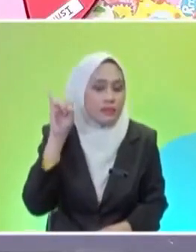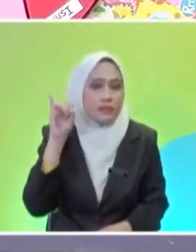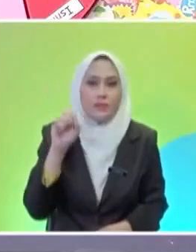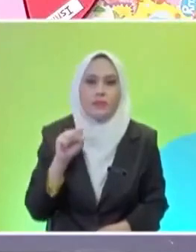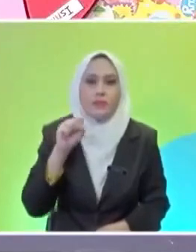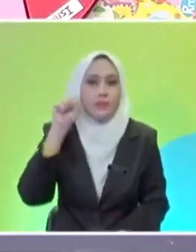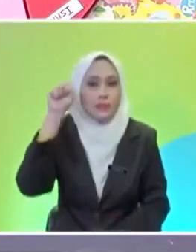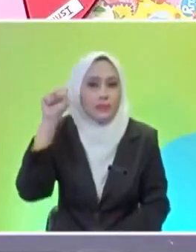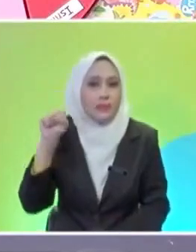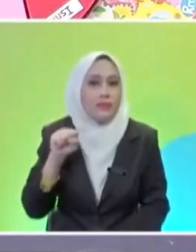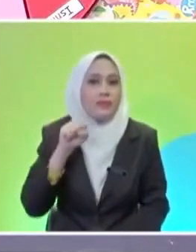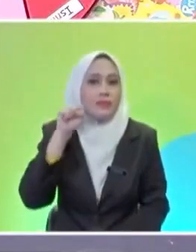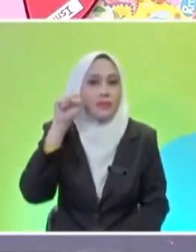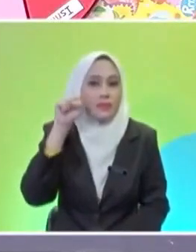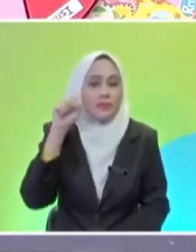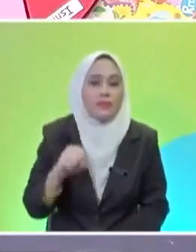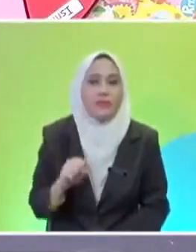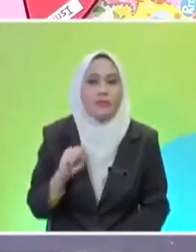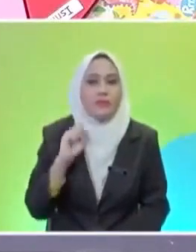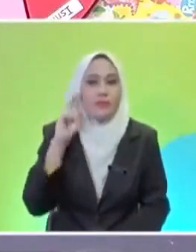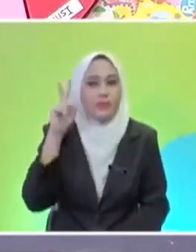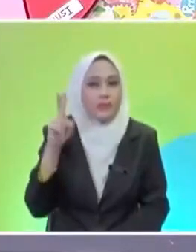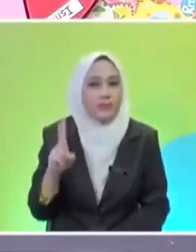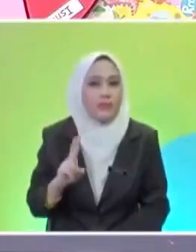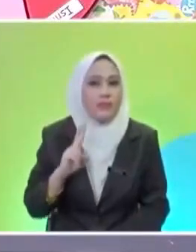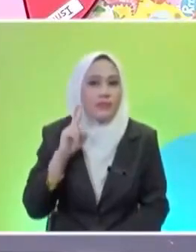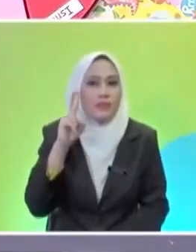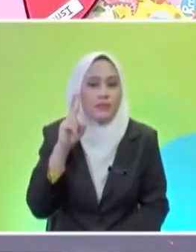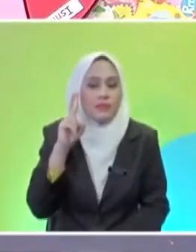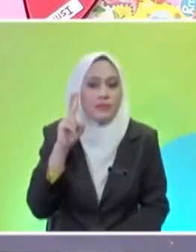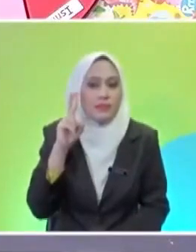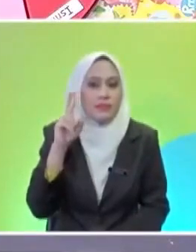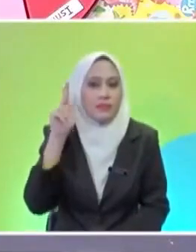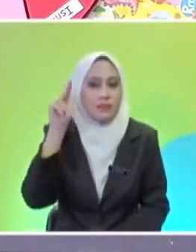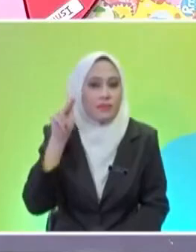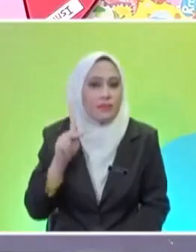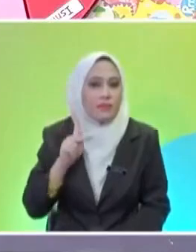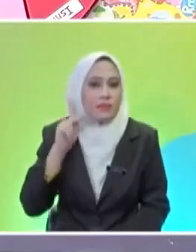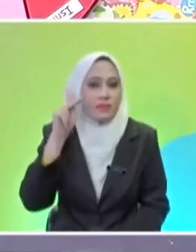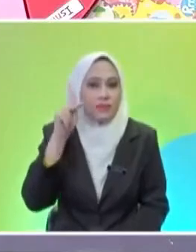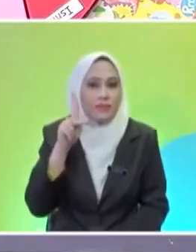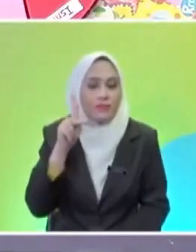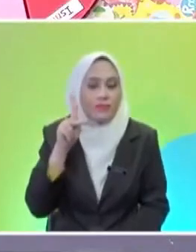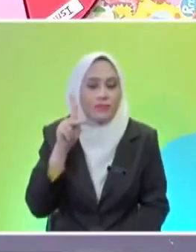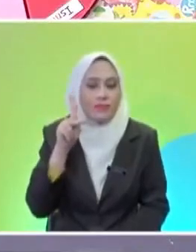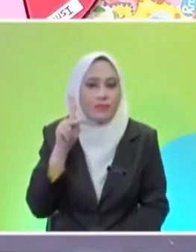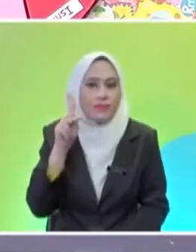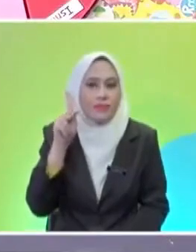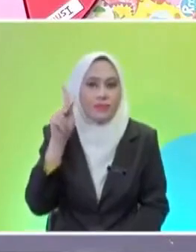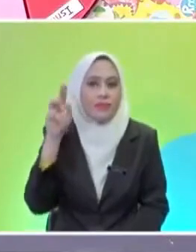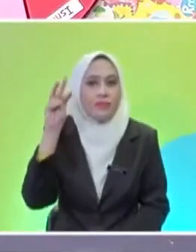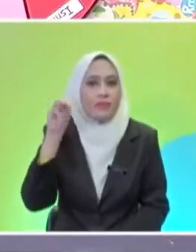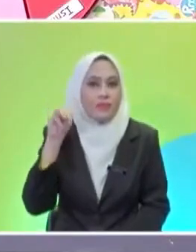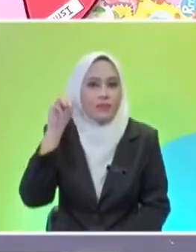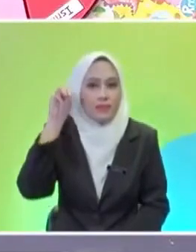Isnin. Selasa. Selasa. Rabu. Rabu. Kamis. Kamis.